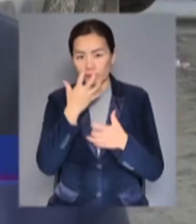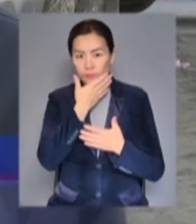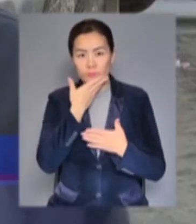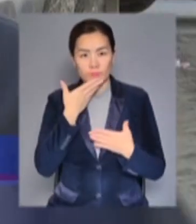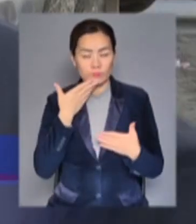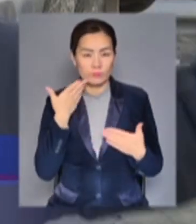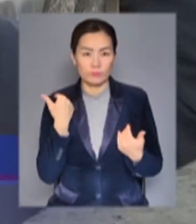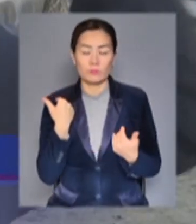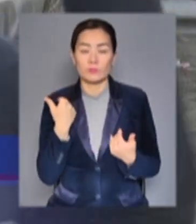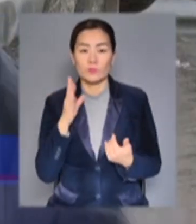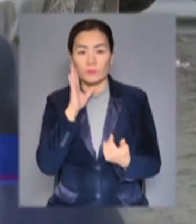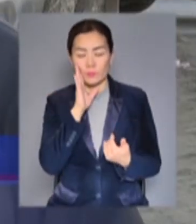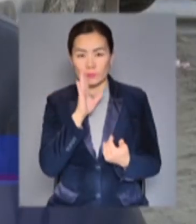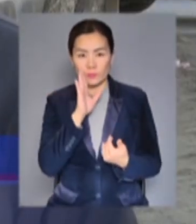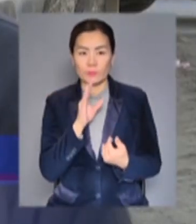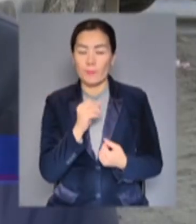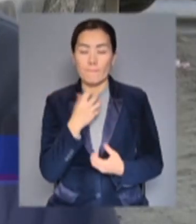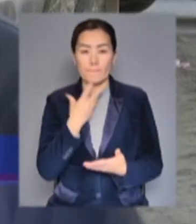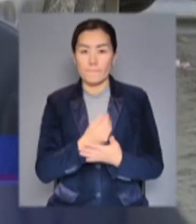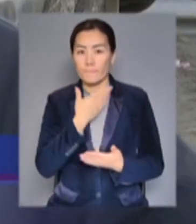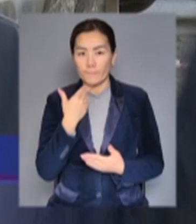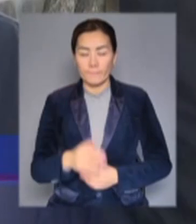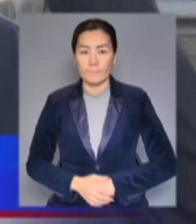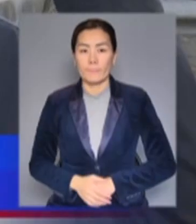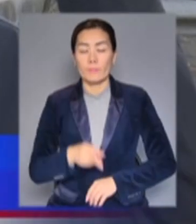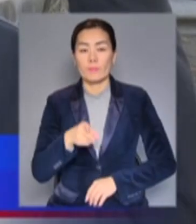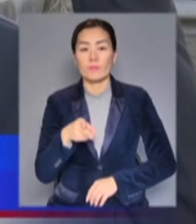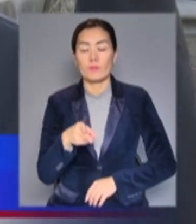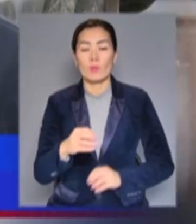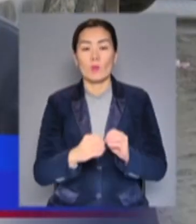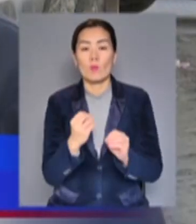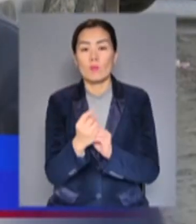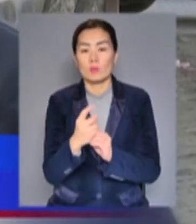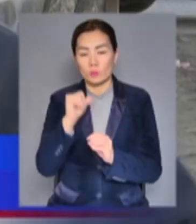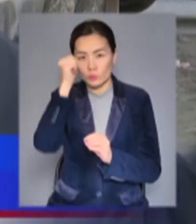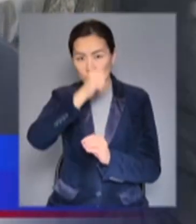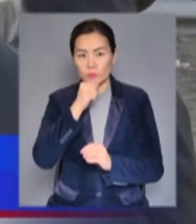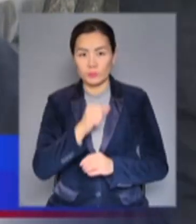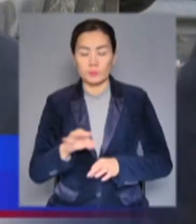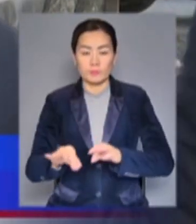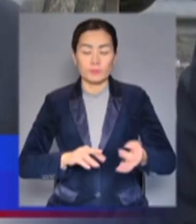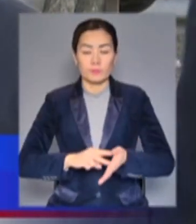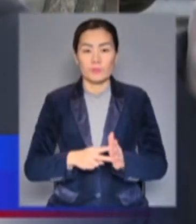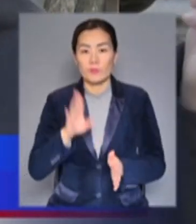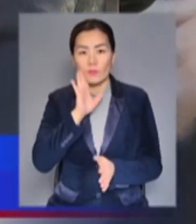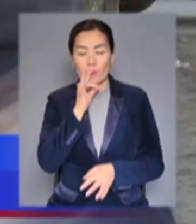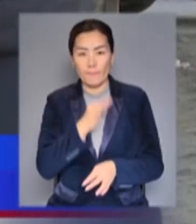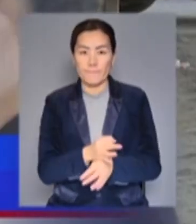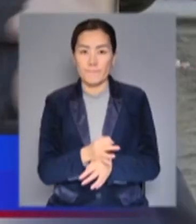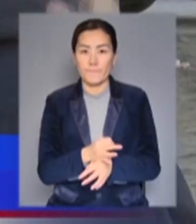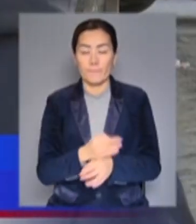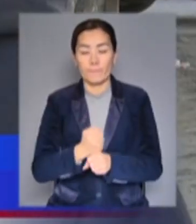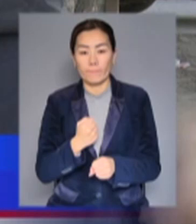отопление қосылмаған, су қосылмаған, затерянный ватрау деген 2011 деме екен шығып, сонда тек қана водоканалдың несі, ол